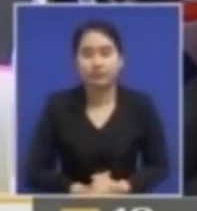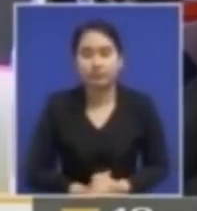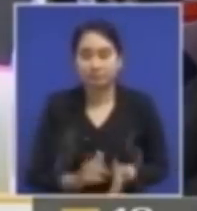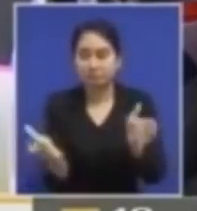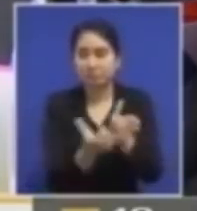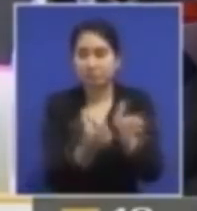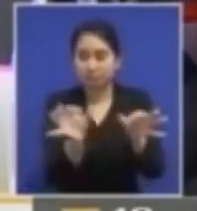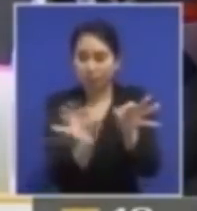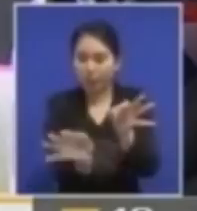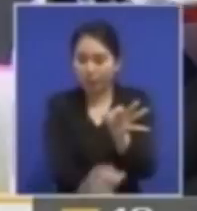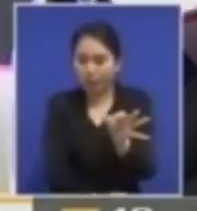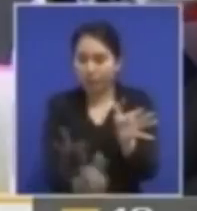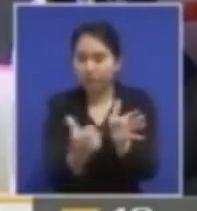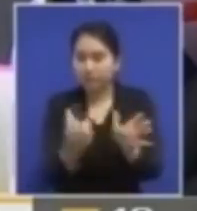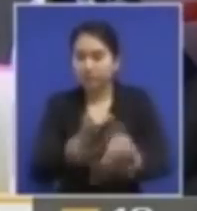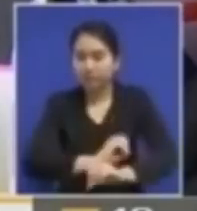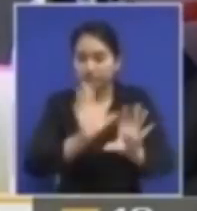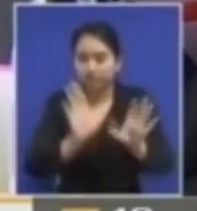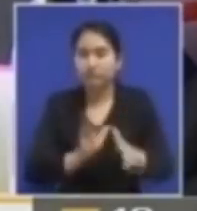เขียนไว้ชัดเจนว่า